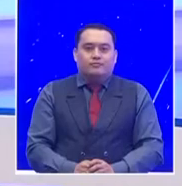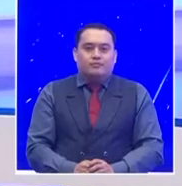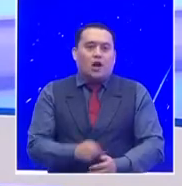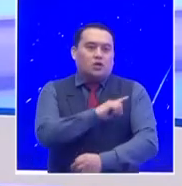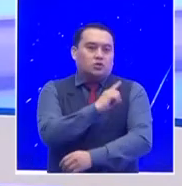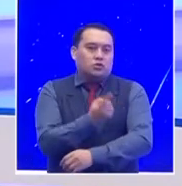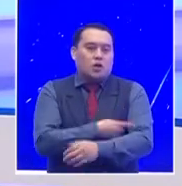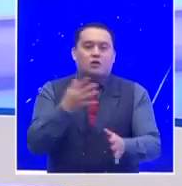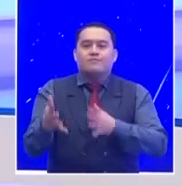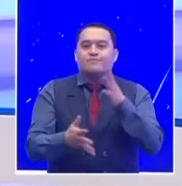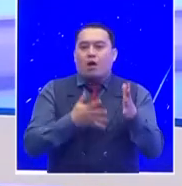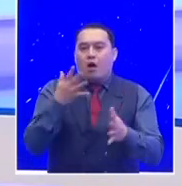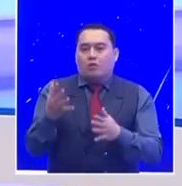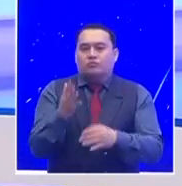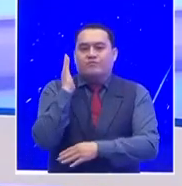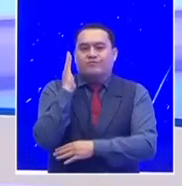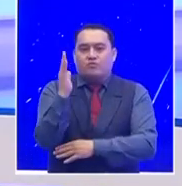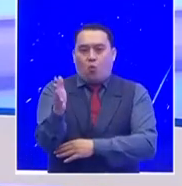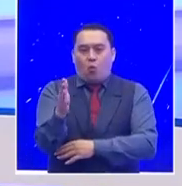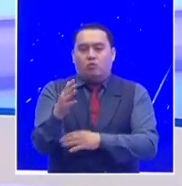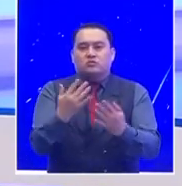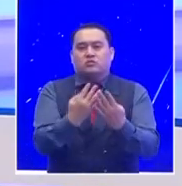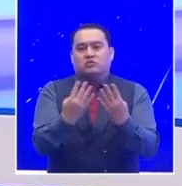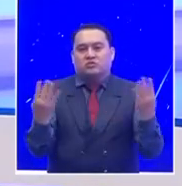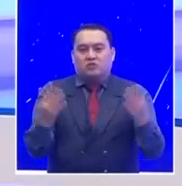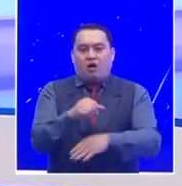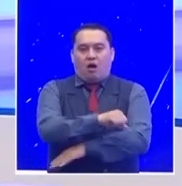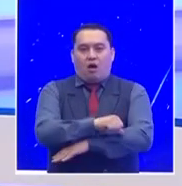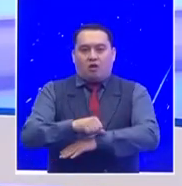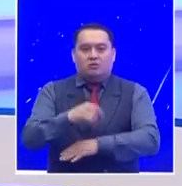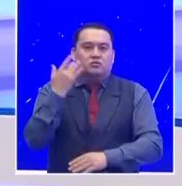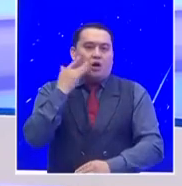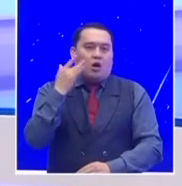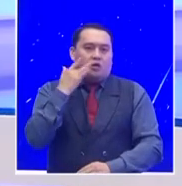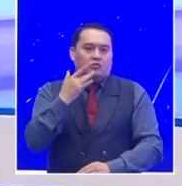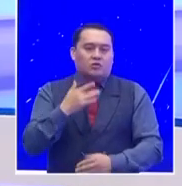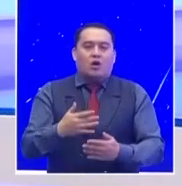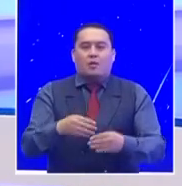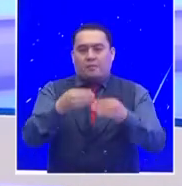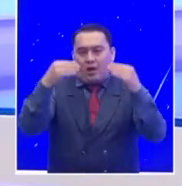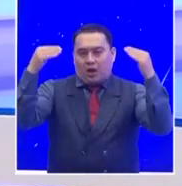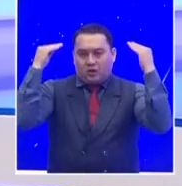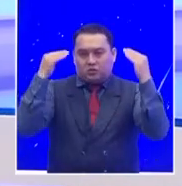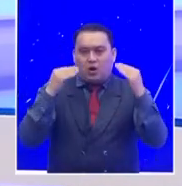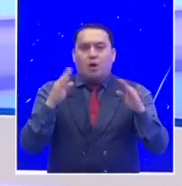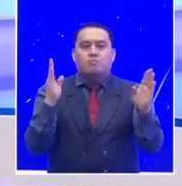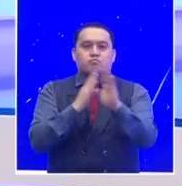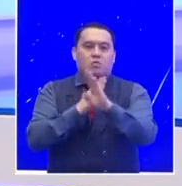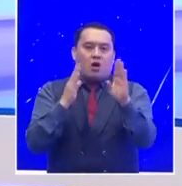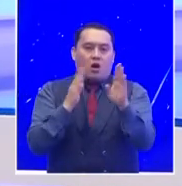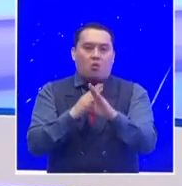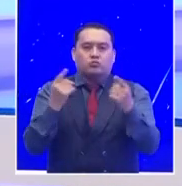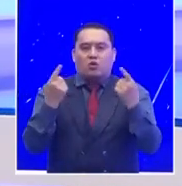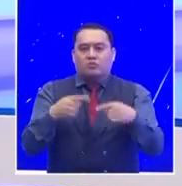Сильные порывы ветра повалили часть так называемой стены Трампа на границе США и Мексики. Из-за непогоды несколько элементов